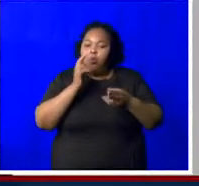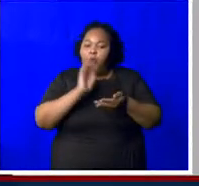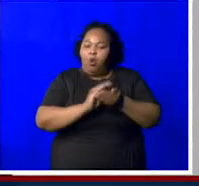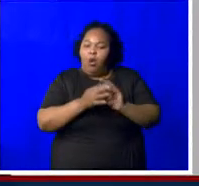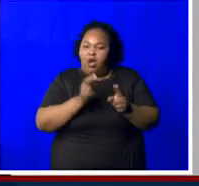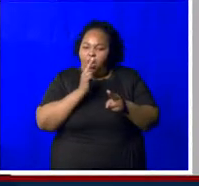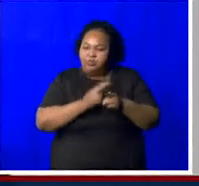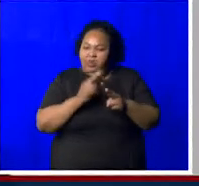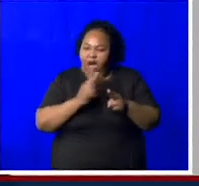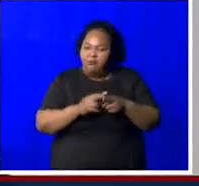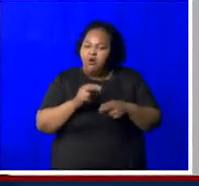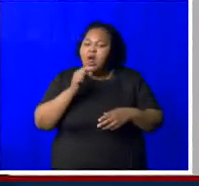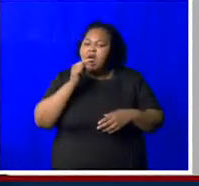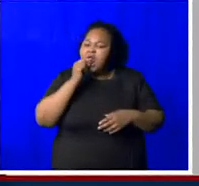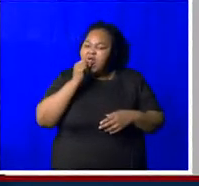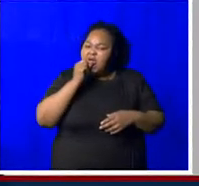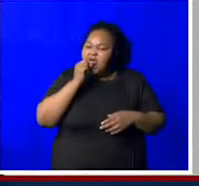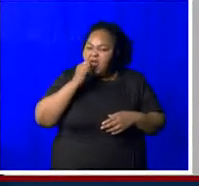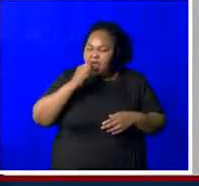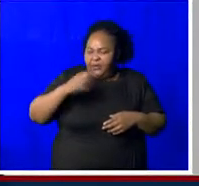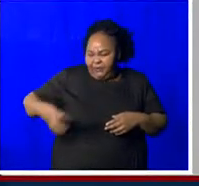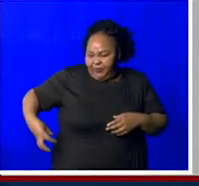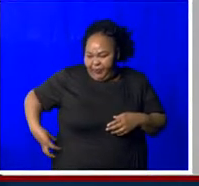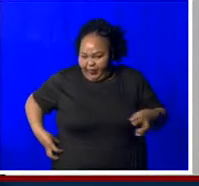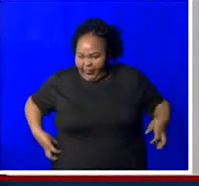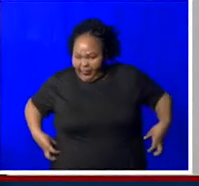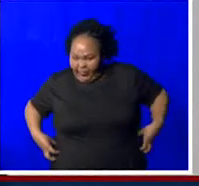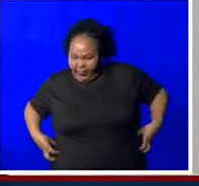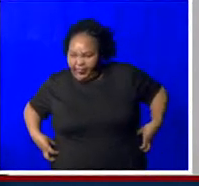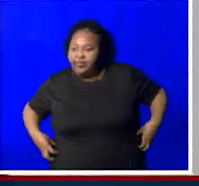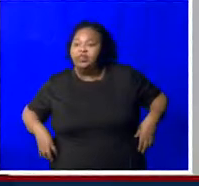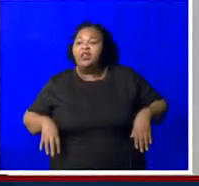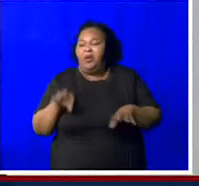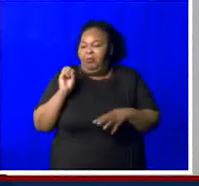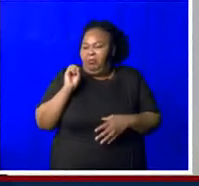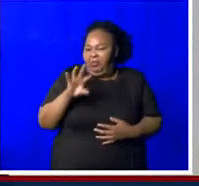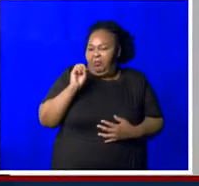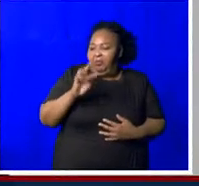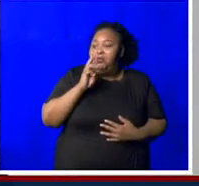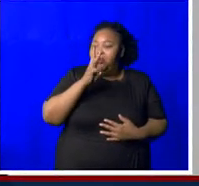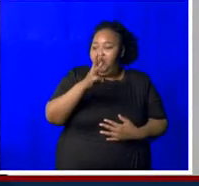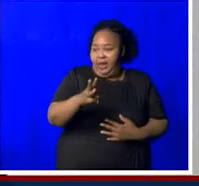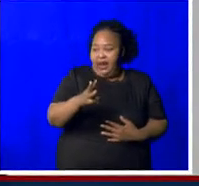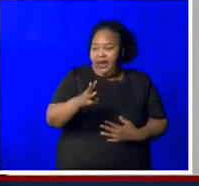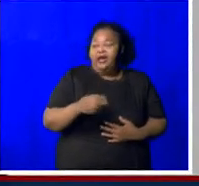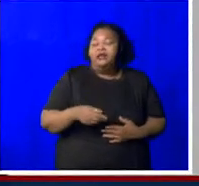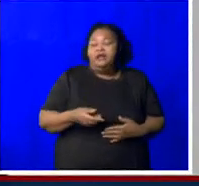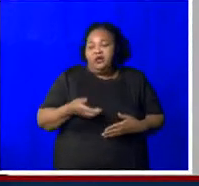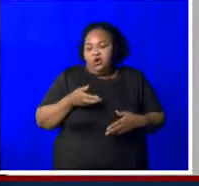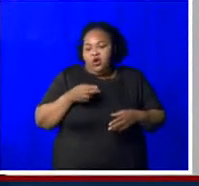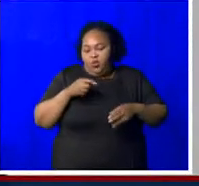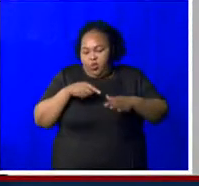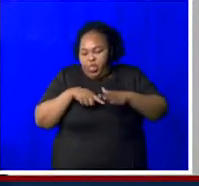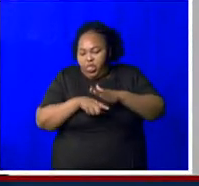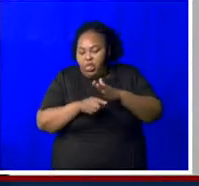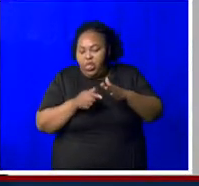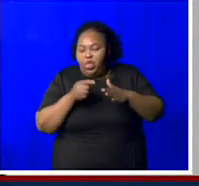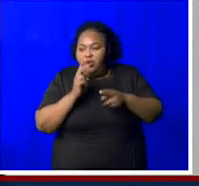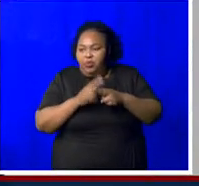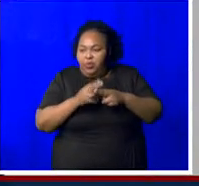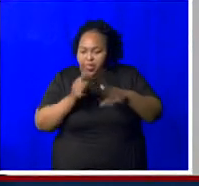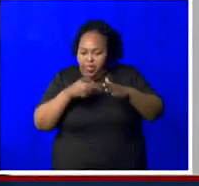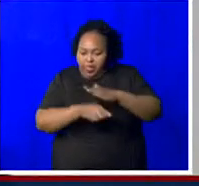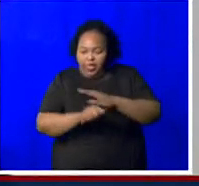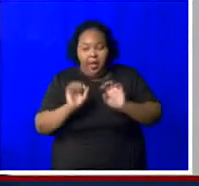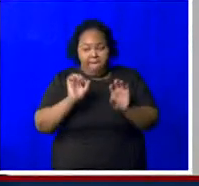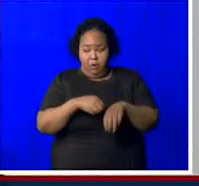ke lokho kepha nje siyathi tonke le todi mbawu leto siyayisithi bantu abaye esibhedlela bayositakala